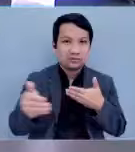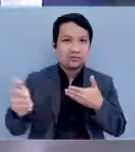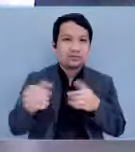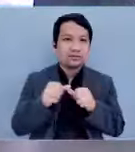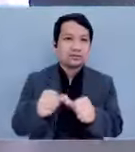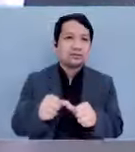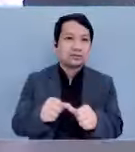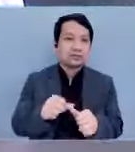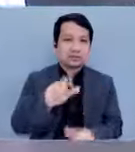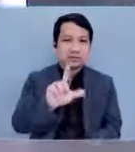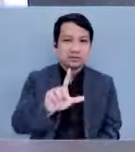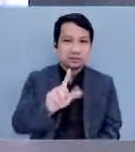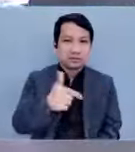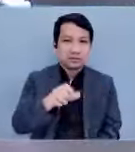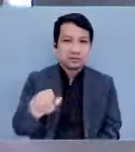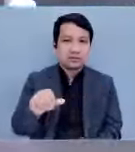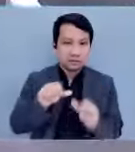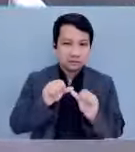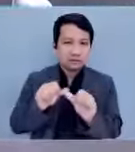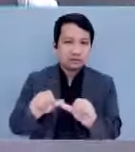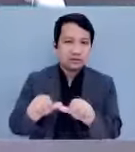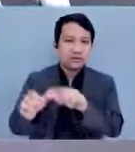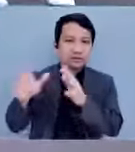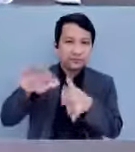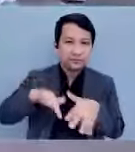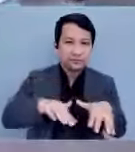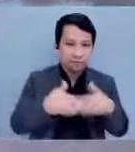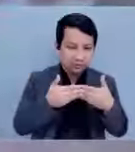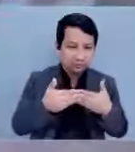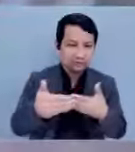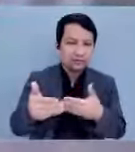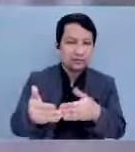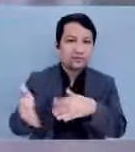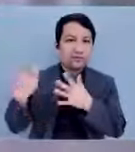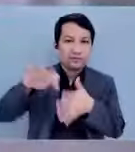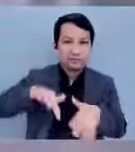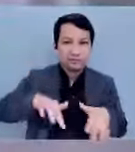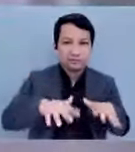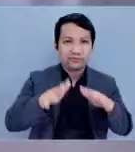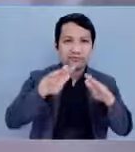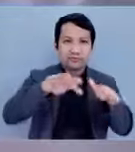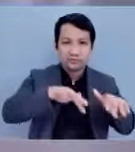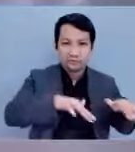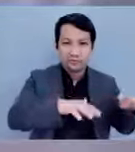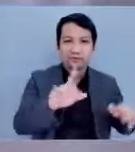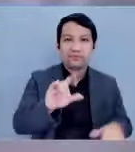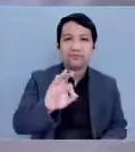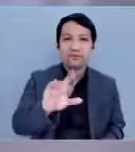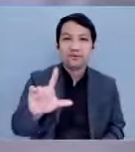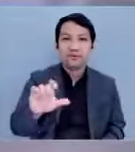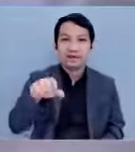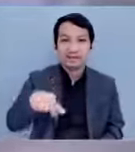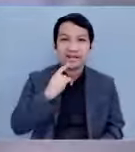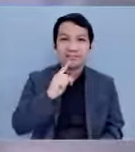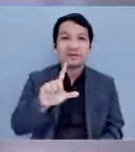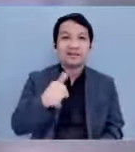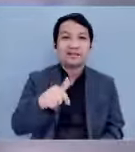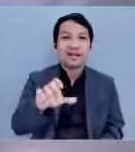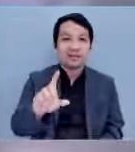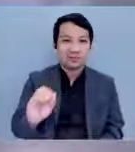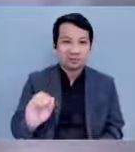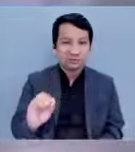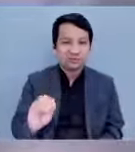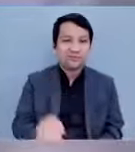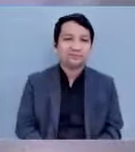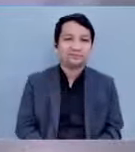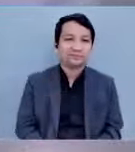po kasi namin, it's flow arts, parang flow po. Parang yan. Kaya po Legato Visual Performing Arts. Wow. Kwentuhan mo naman